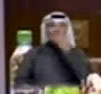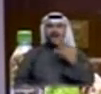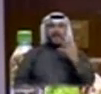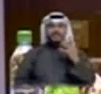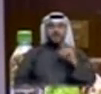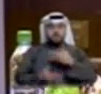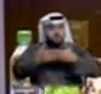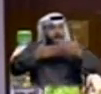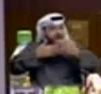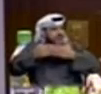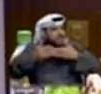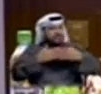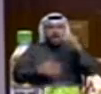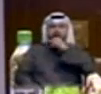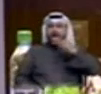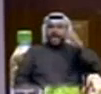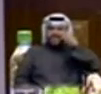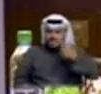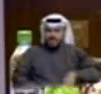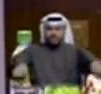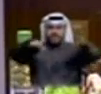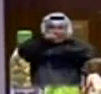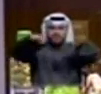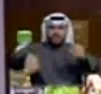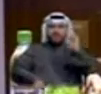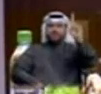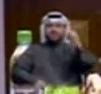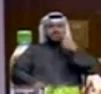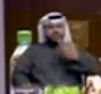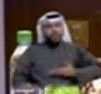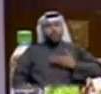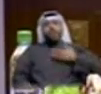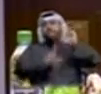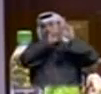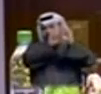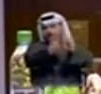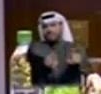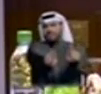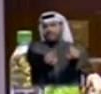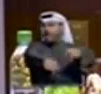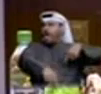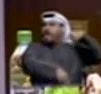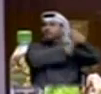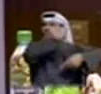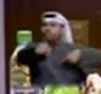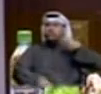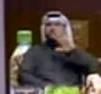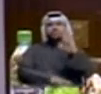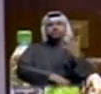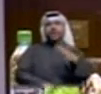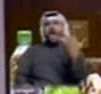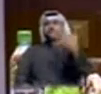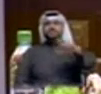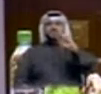إلى دين أو جنس أو عرق، وكرس حياته من أجلها وعلى مدى عقود من الزمن،